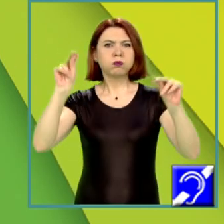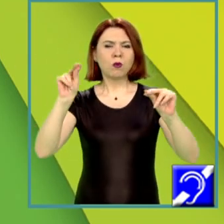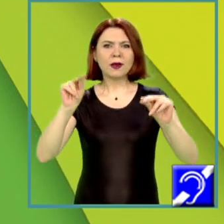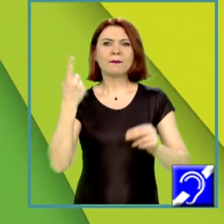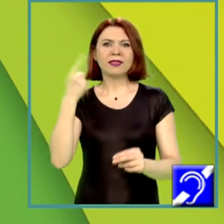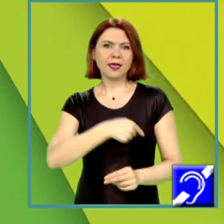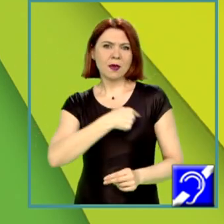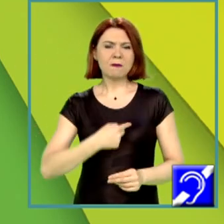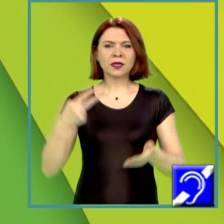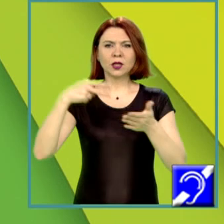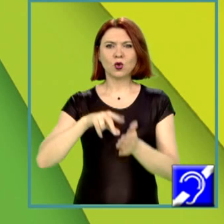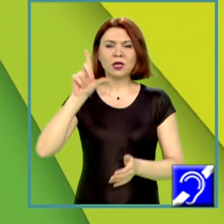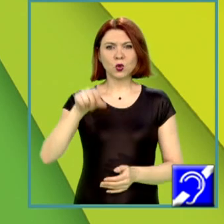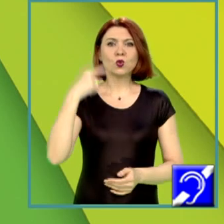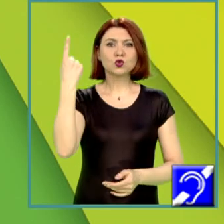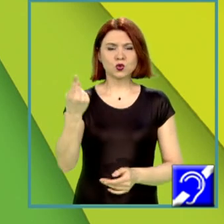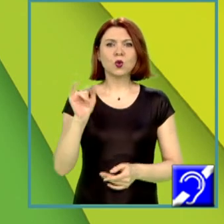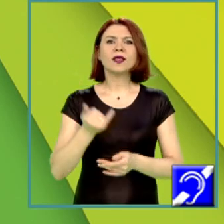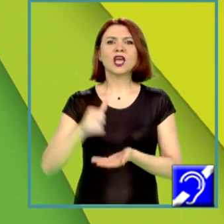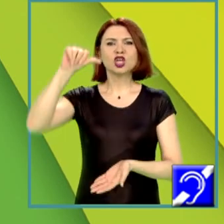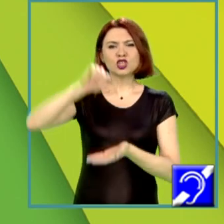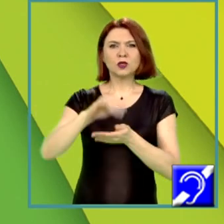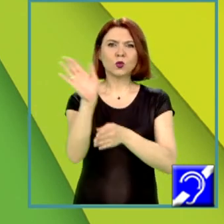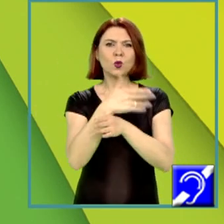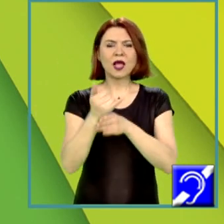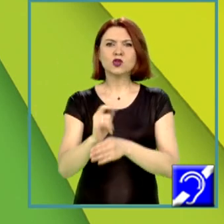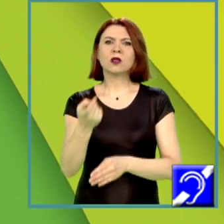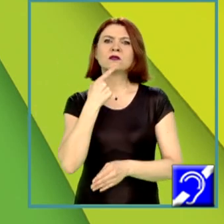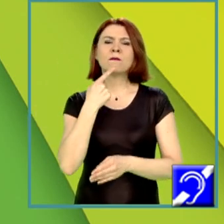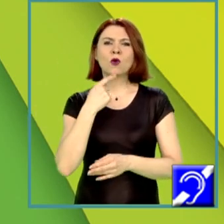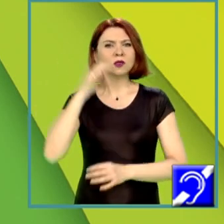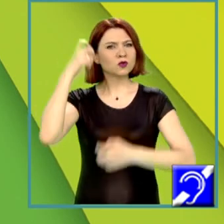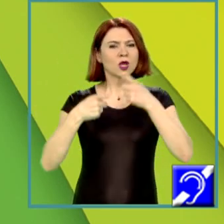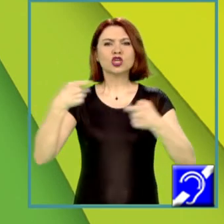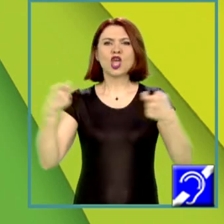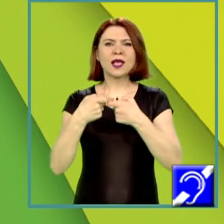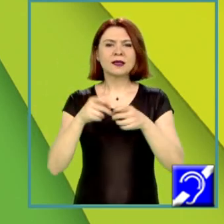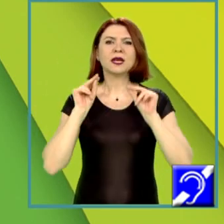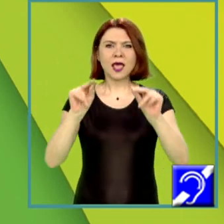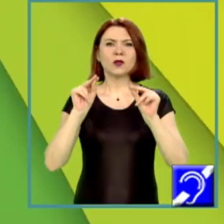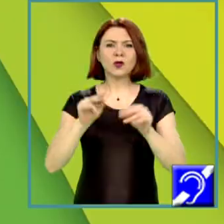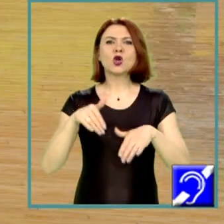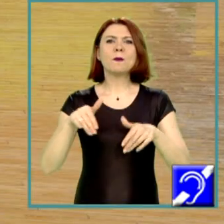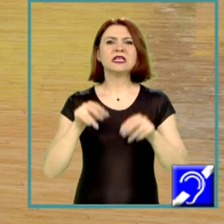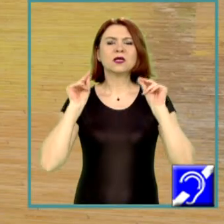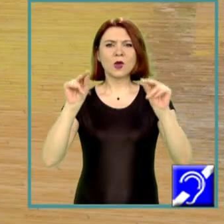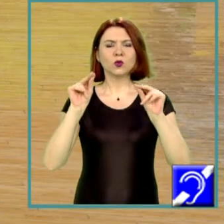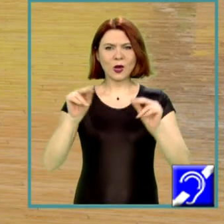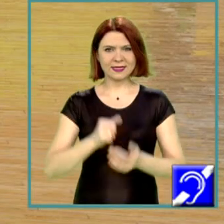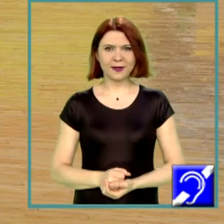1 martie 2012 și unu de către centrul național de politice evaluare în educație al Ministerului